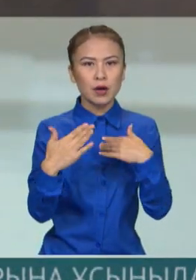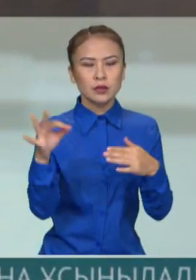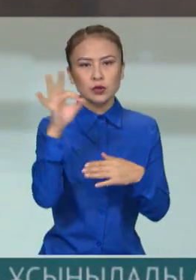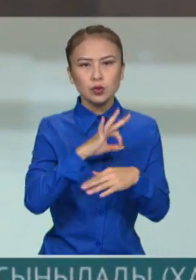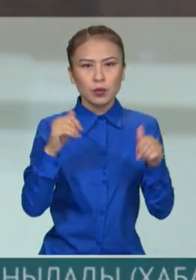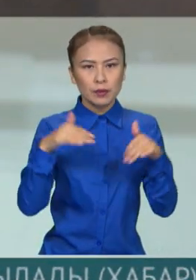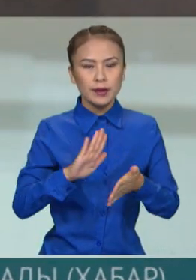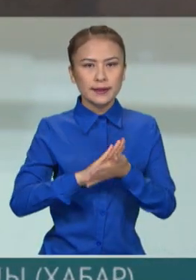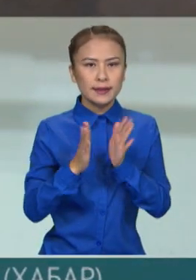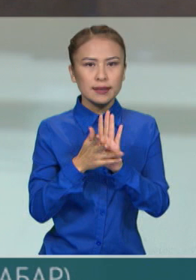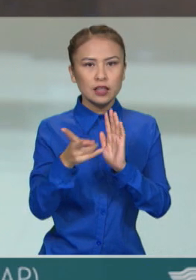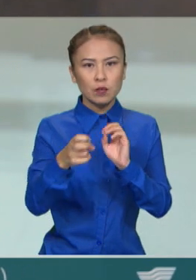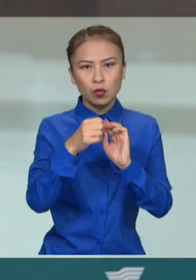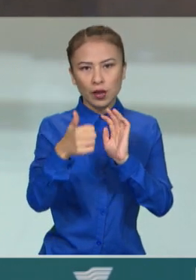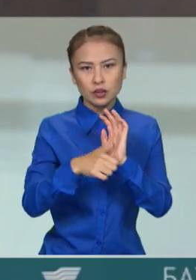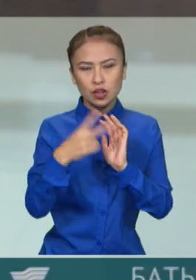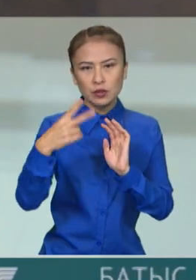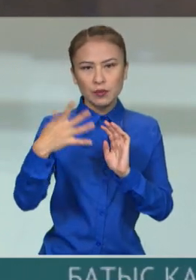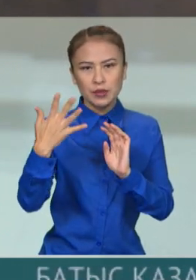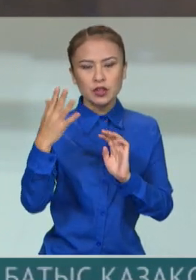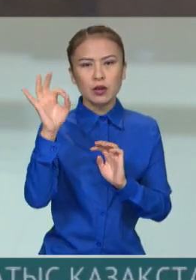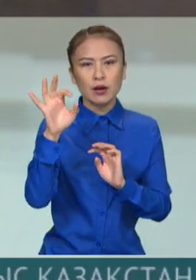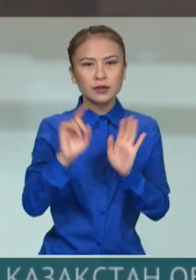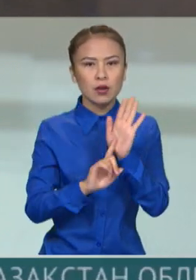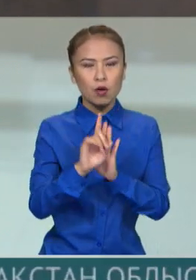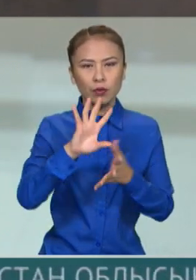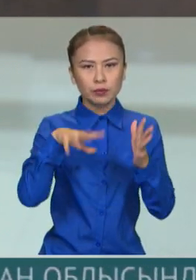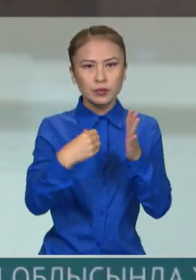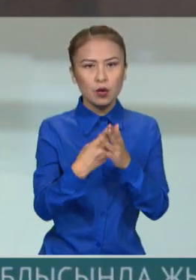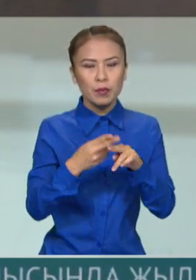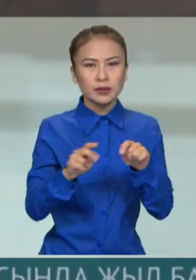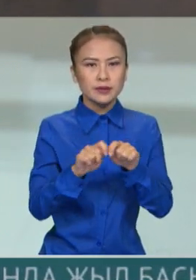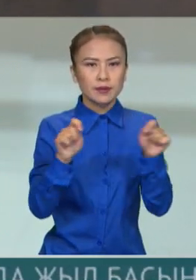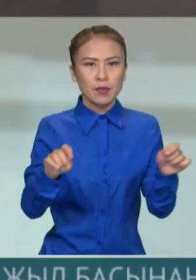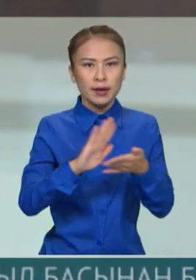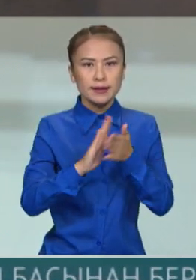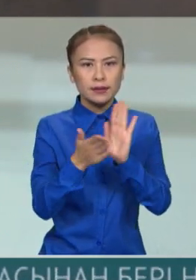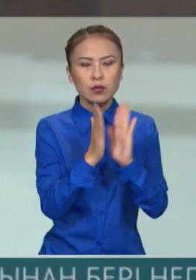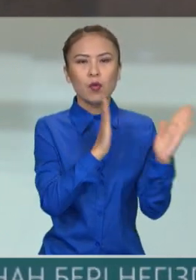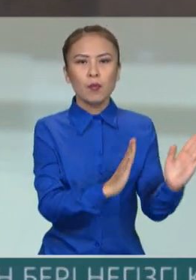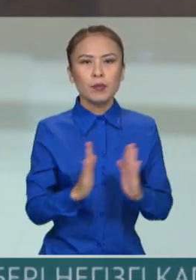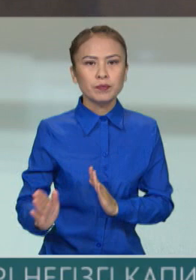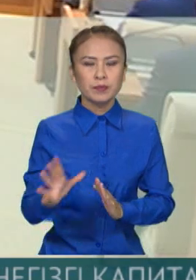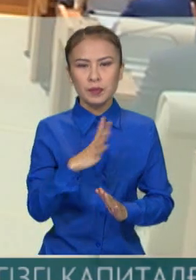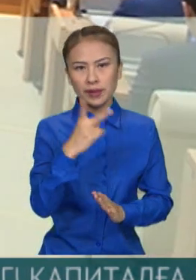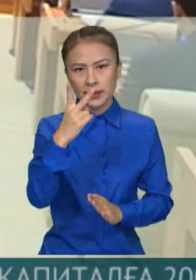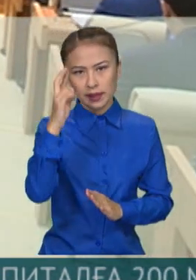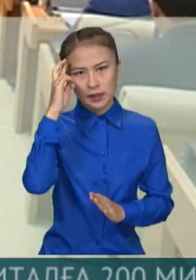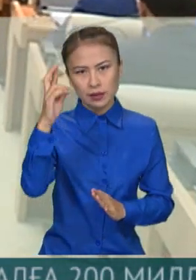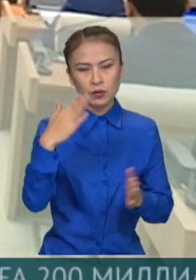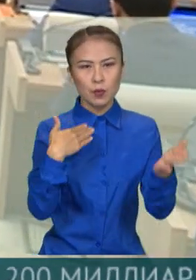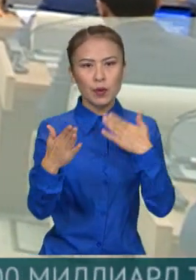туралы келісім 2016 жылдың 25 қазанында Әл-Риядта жасалған. Келісімнің ережесі бойынша екі ел